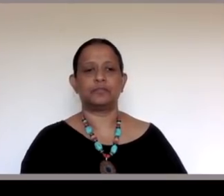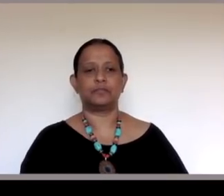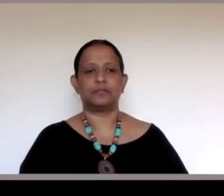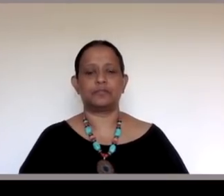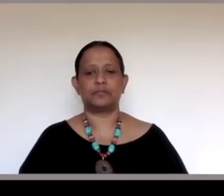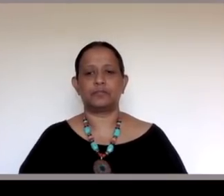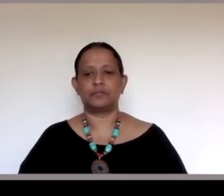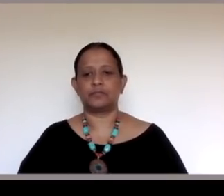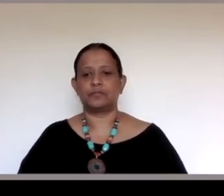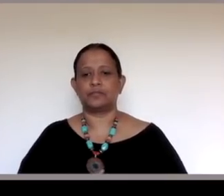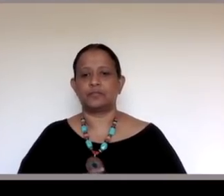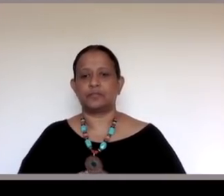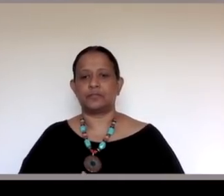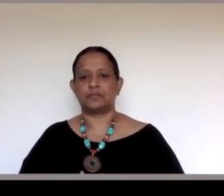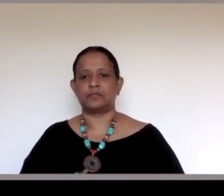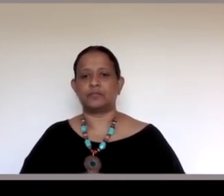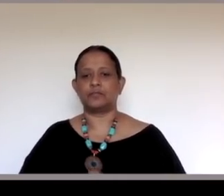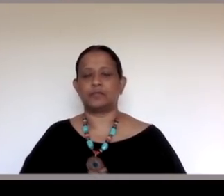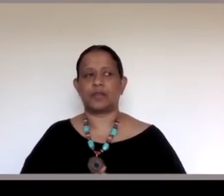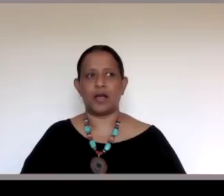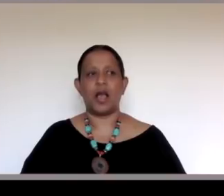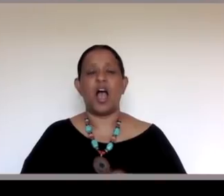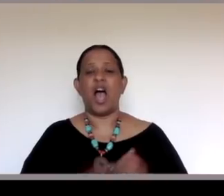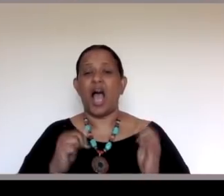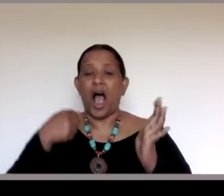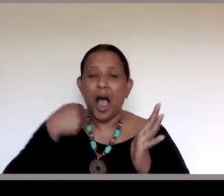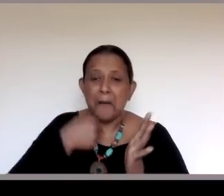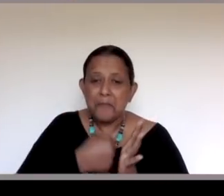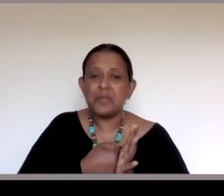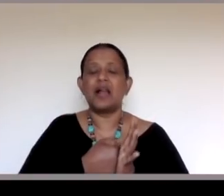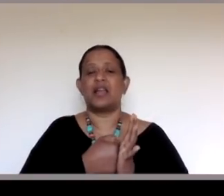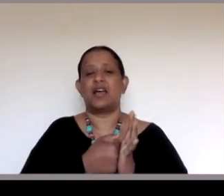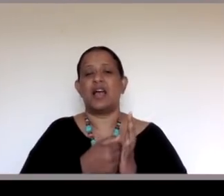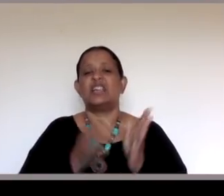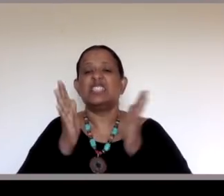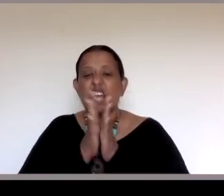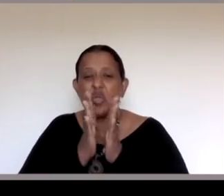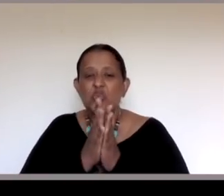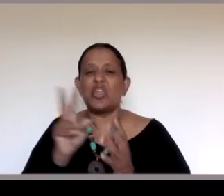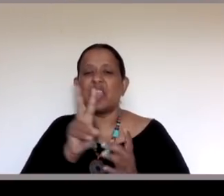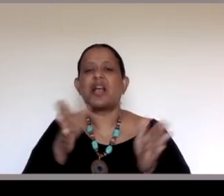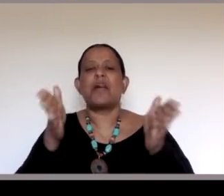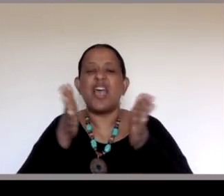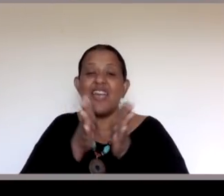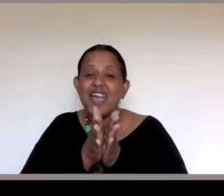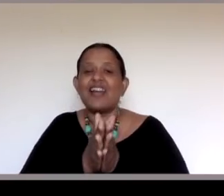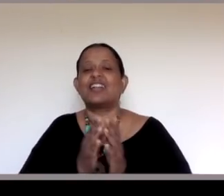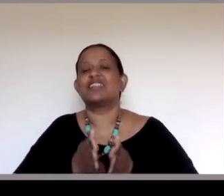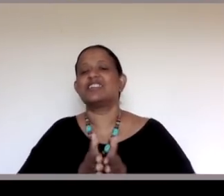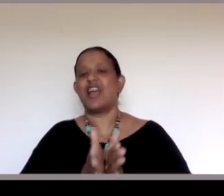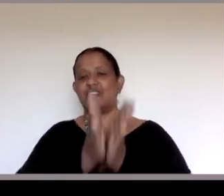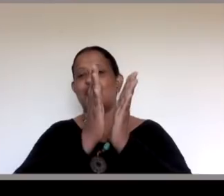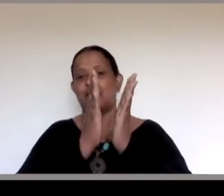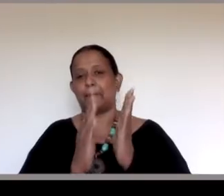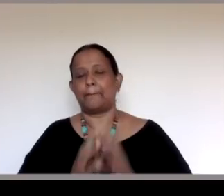பவத்வாகன யன் அவஷ்ய நிசா அவர் தன்னுடைய தாழ்மையை அவர் நடத்த விரும்பியபடியால் ஓஹுகே வரதாக் பெண்வா தெண்ட ஓ தவத்